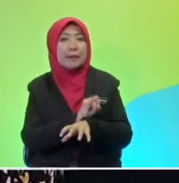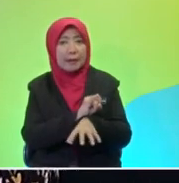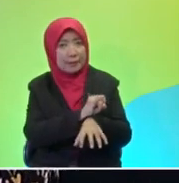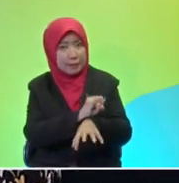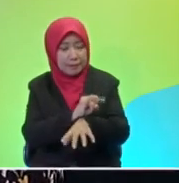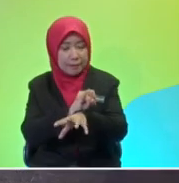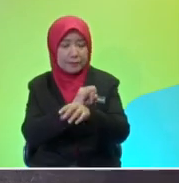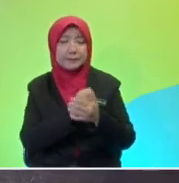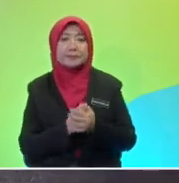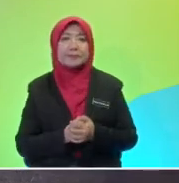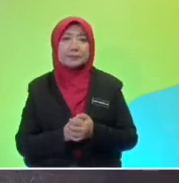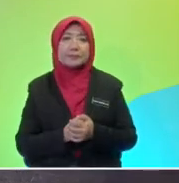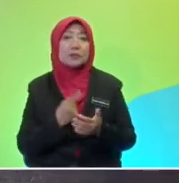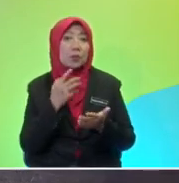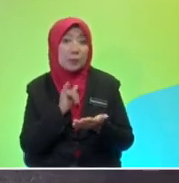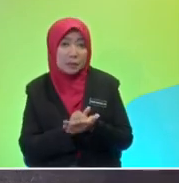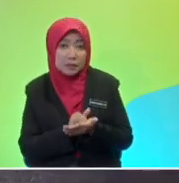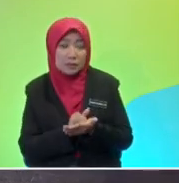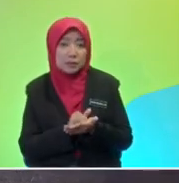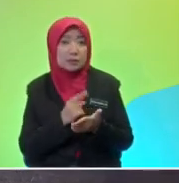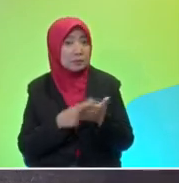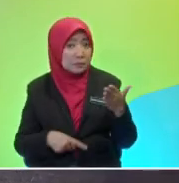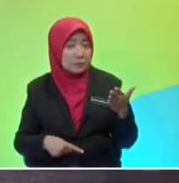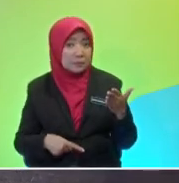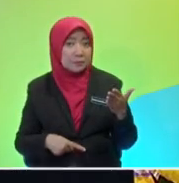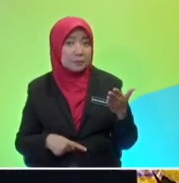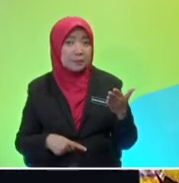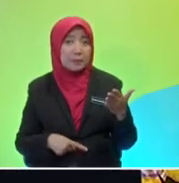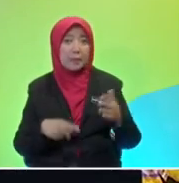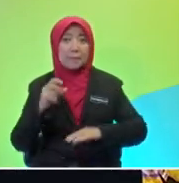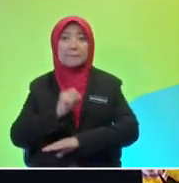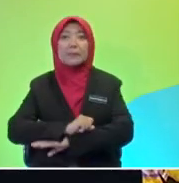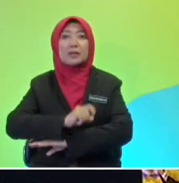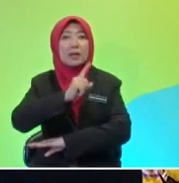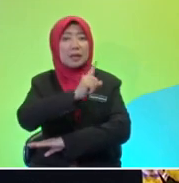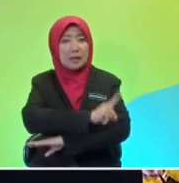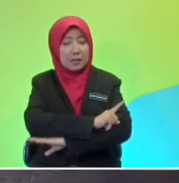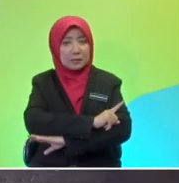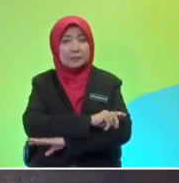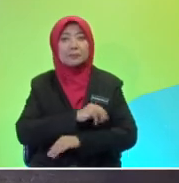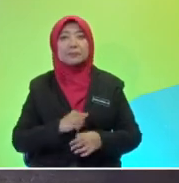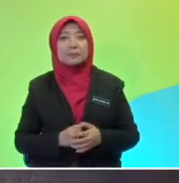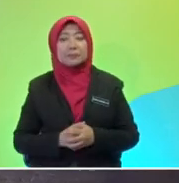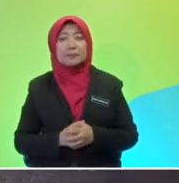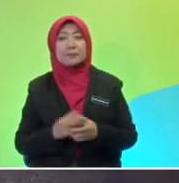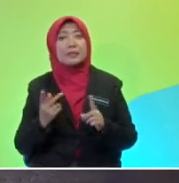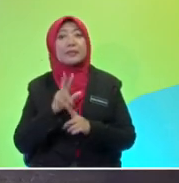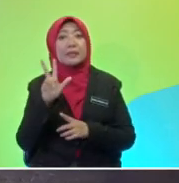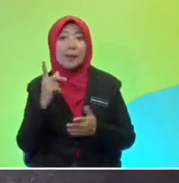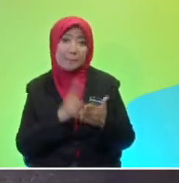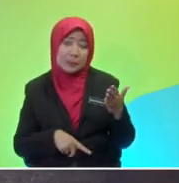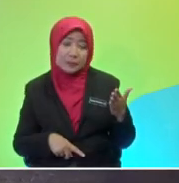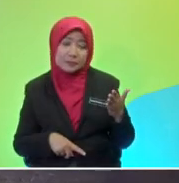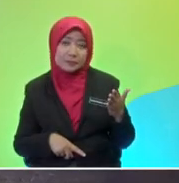serangga yang kedua yang kedua sebelah kiri saya belalang serangga yang ketiga yang terakhir